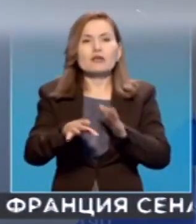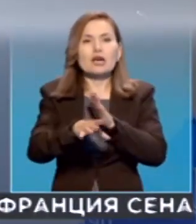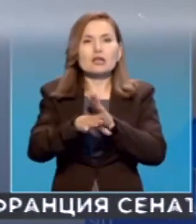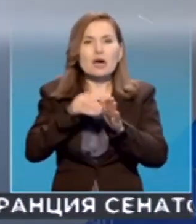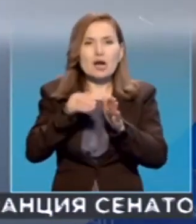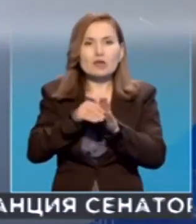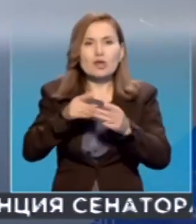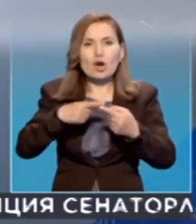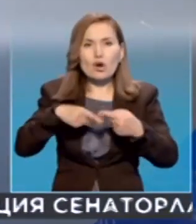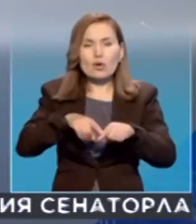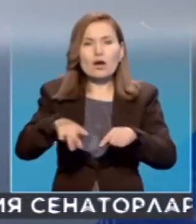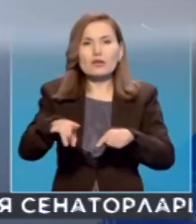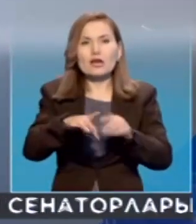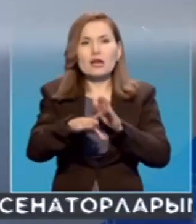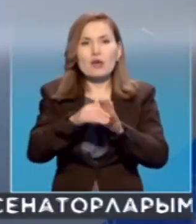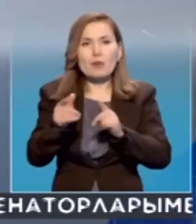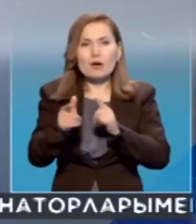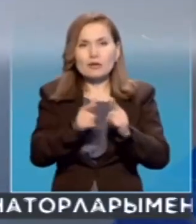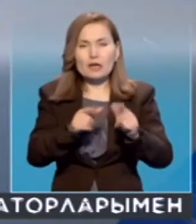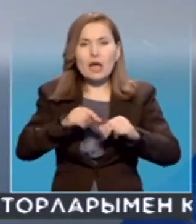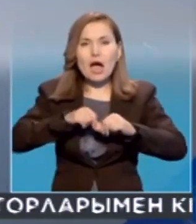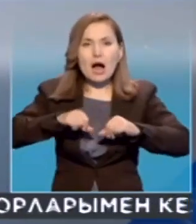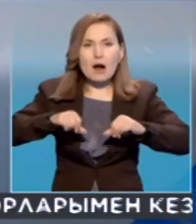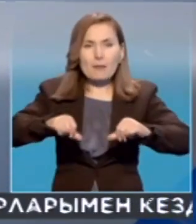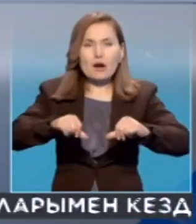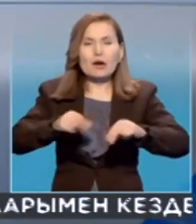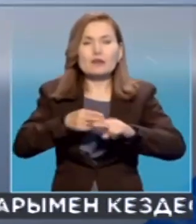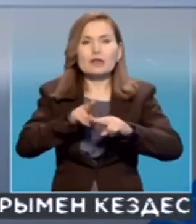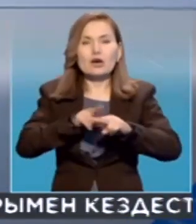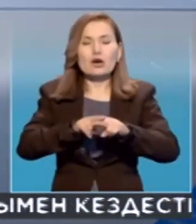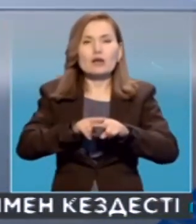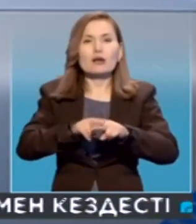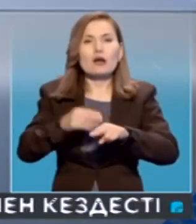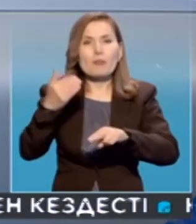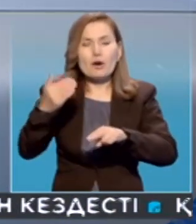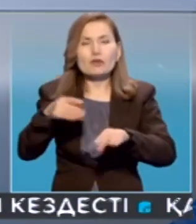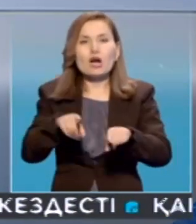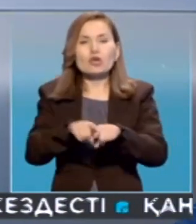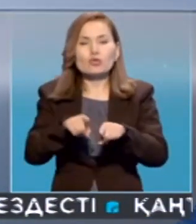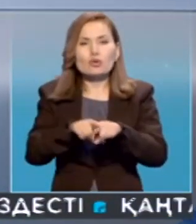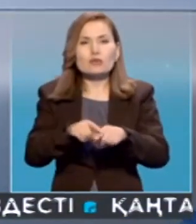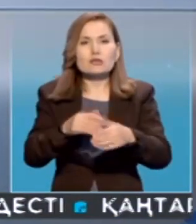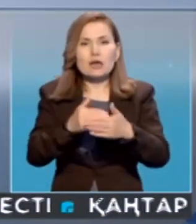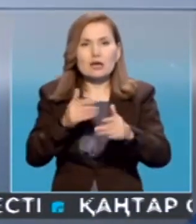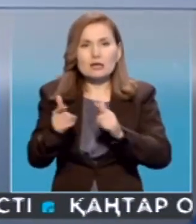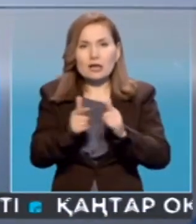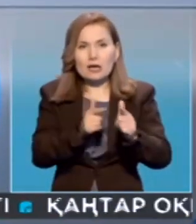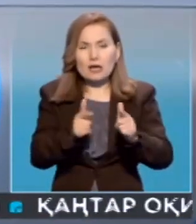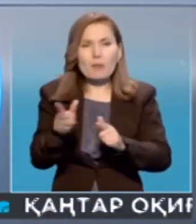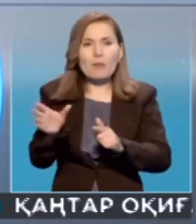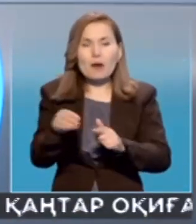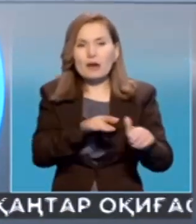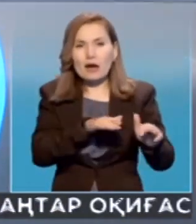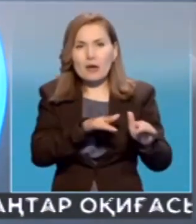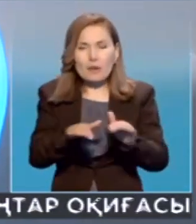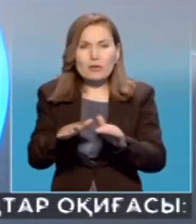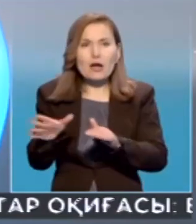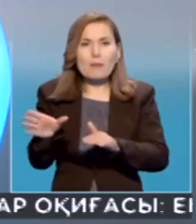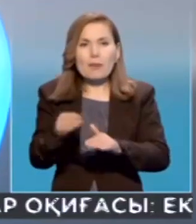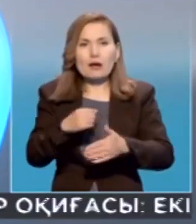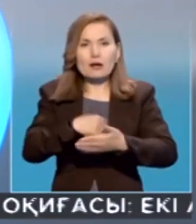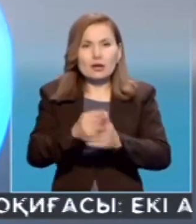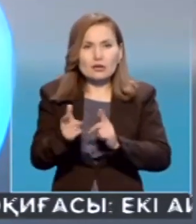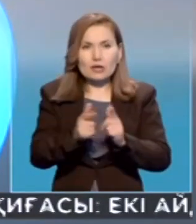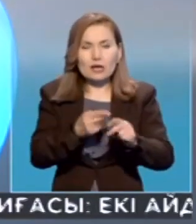учаске республикалық референдумға дайын, комиссиялар алды өтетін маңызды науқанға ерте қамданып, негізгі іс-шараларды алдын ала пысықтап